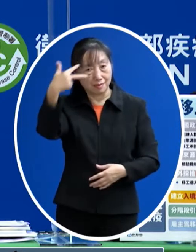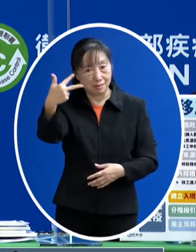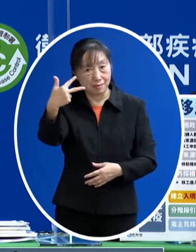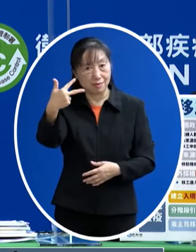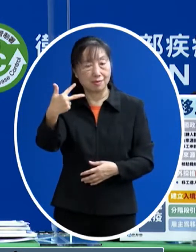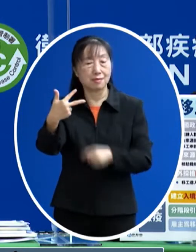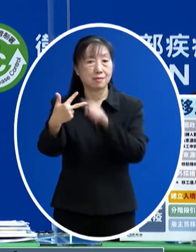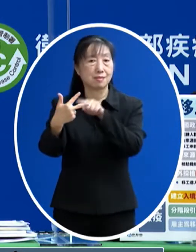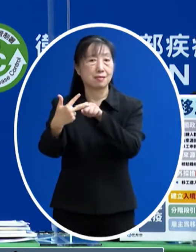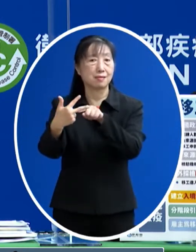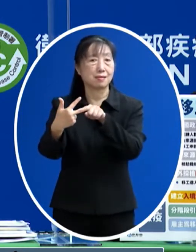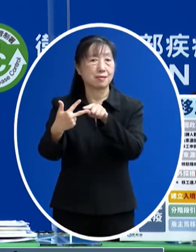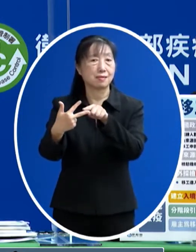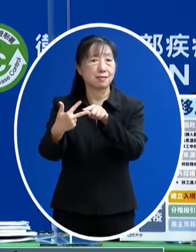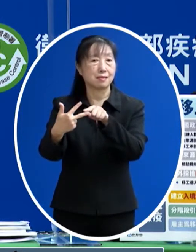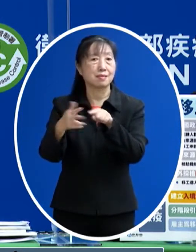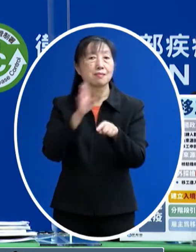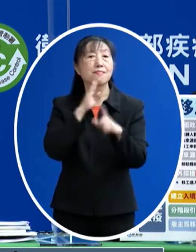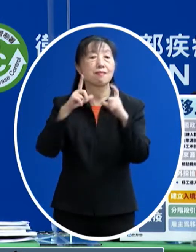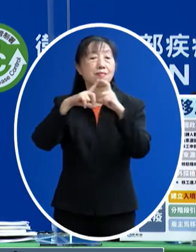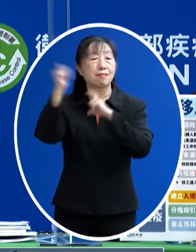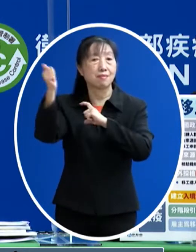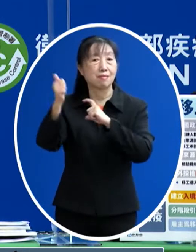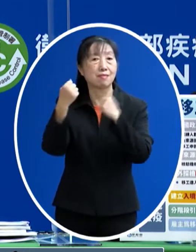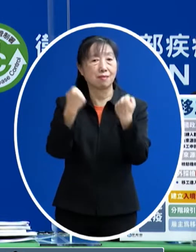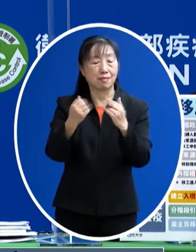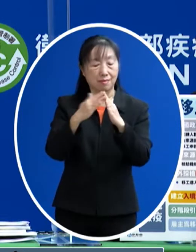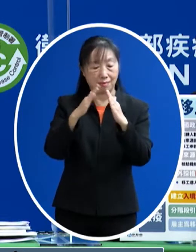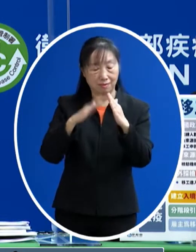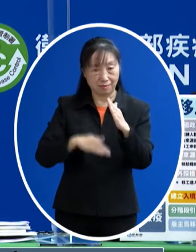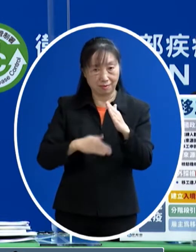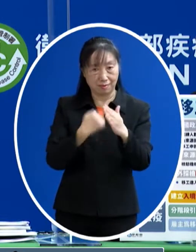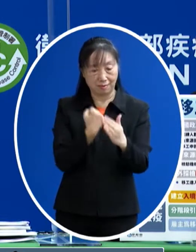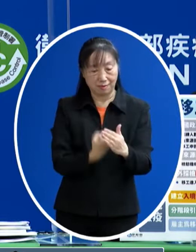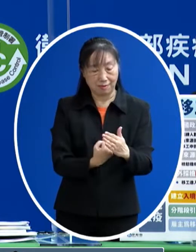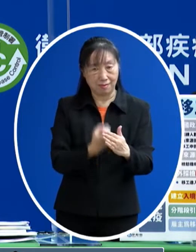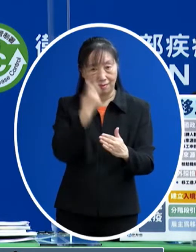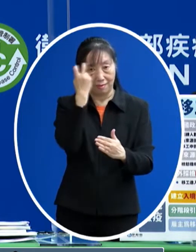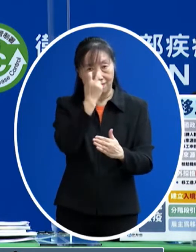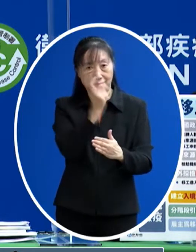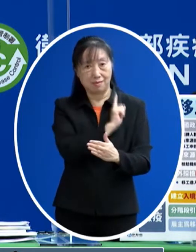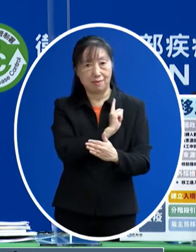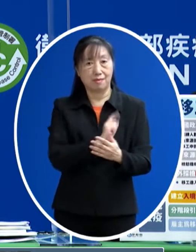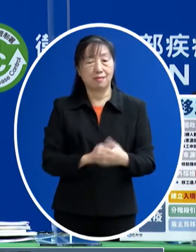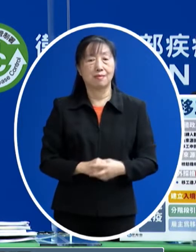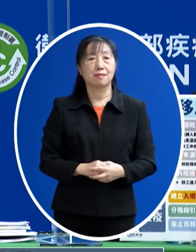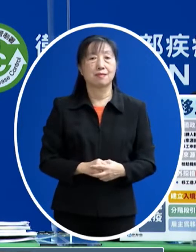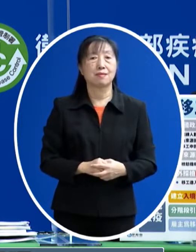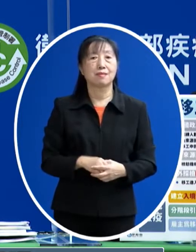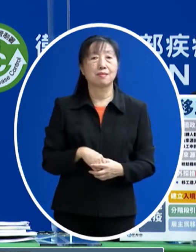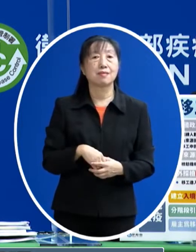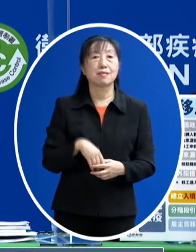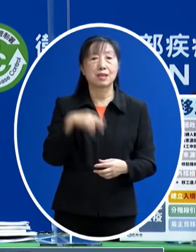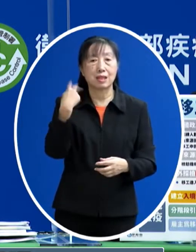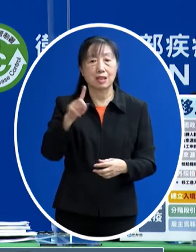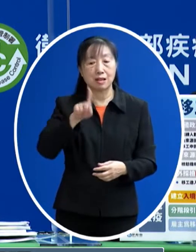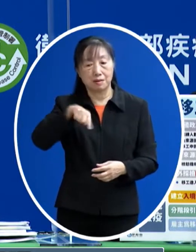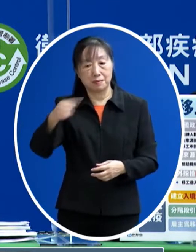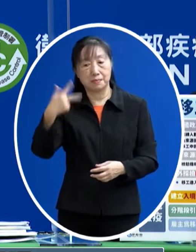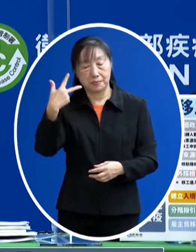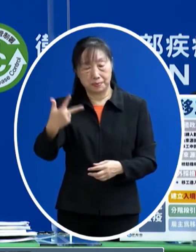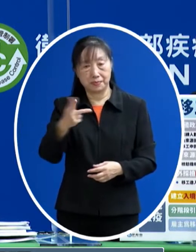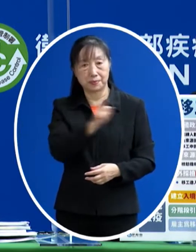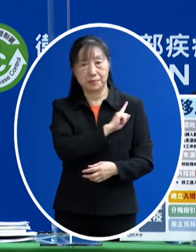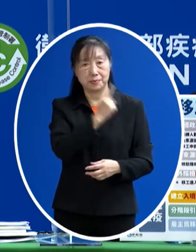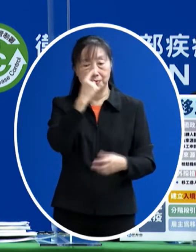天，返家在家里做检疫，检疫，然后再执行7天的自主健